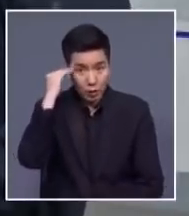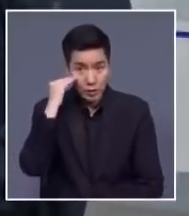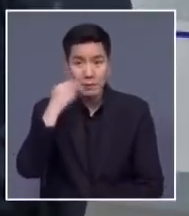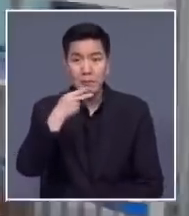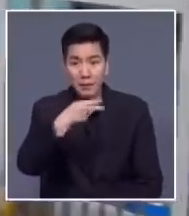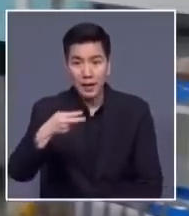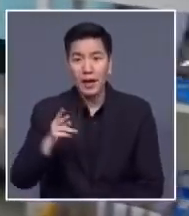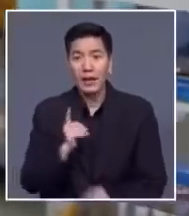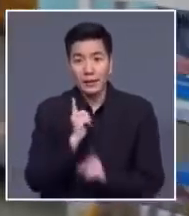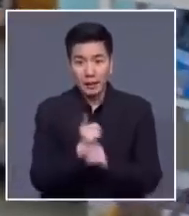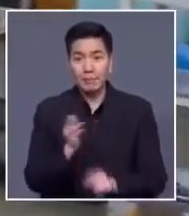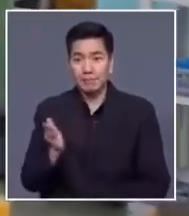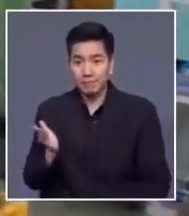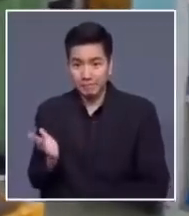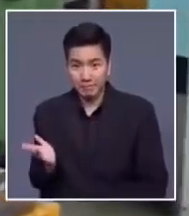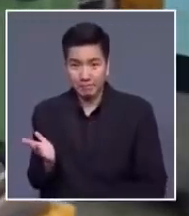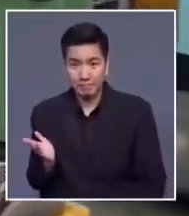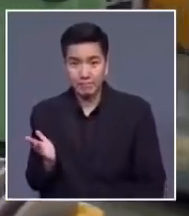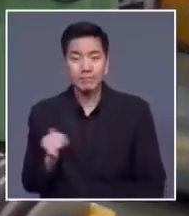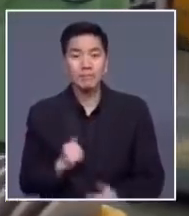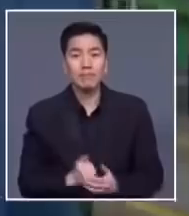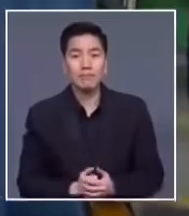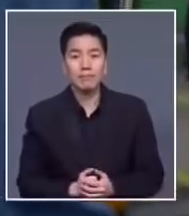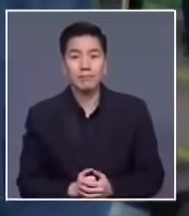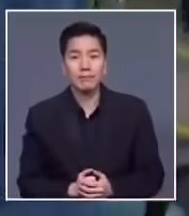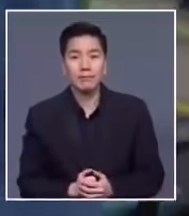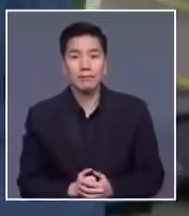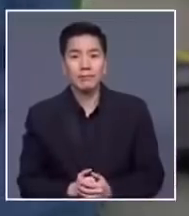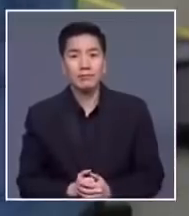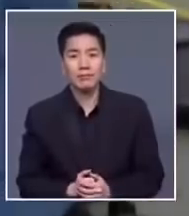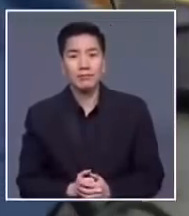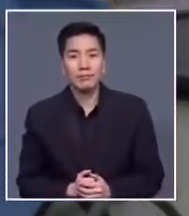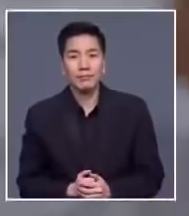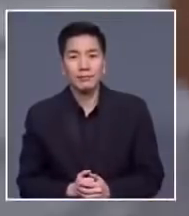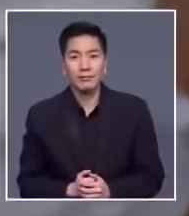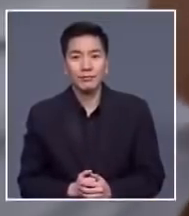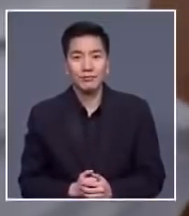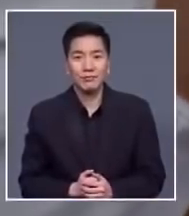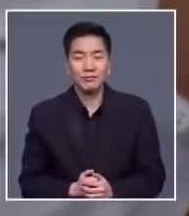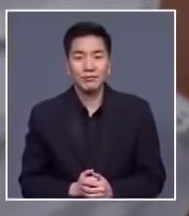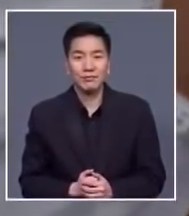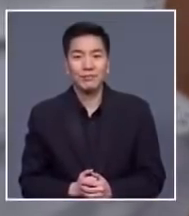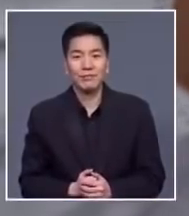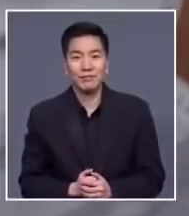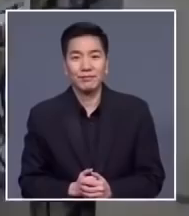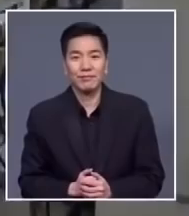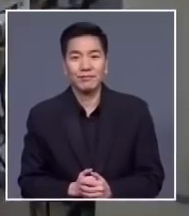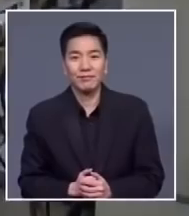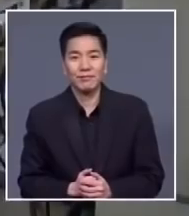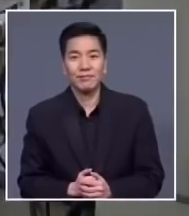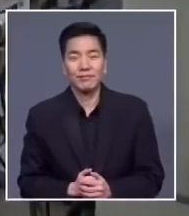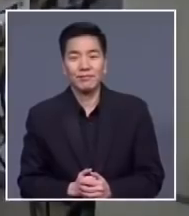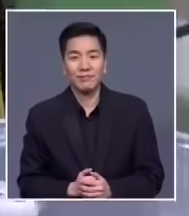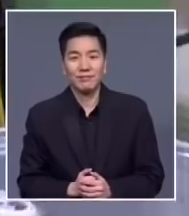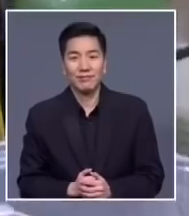리고굉장히착해요아주선하고제가태국근로자들을10년이상채용을